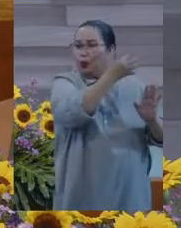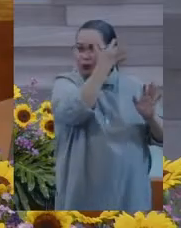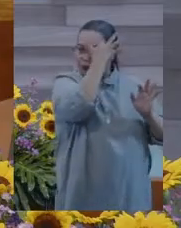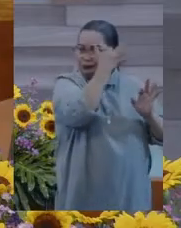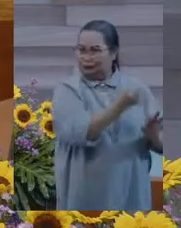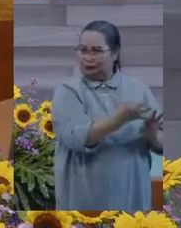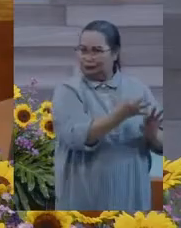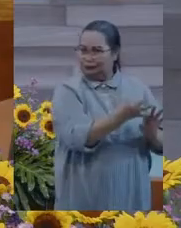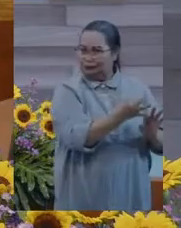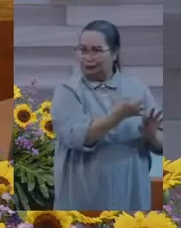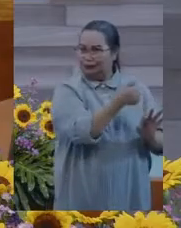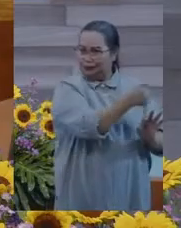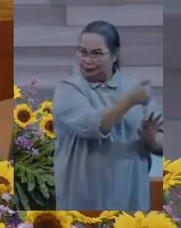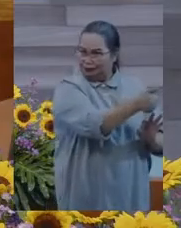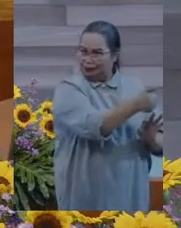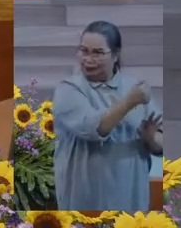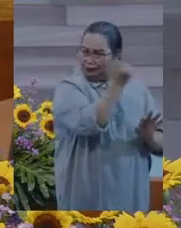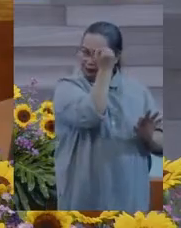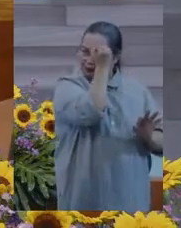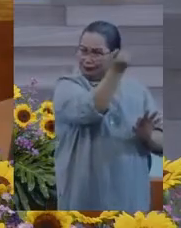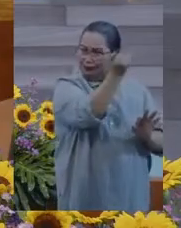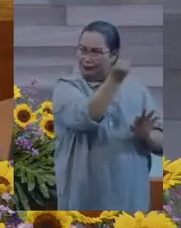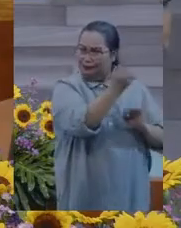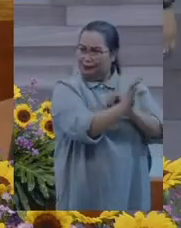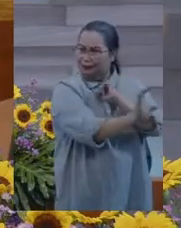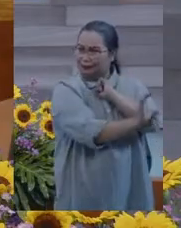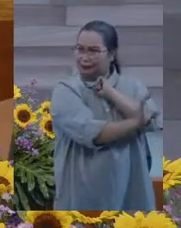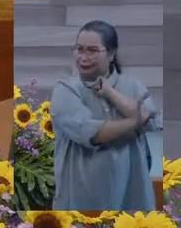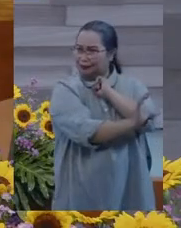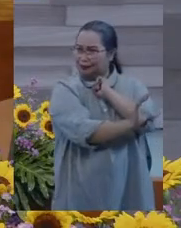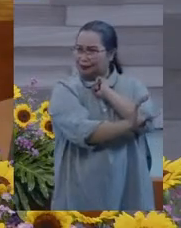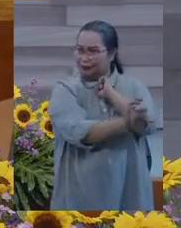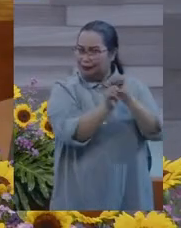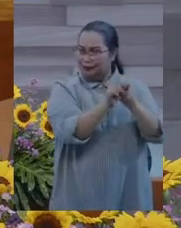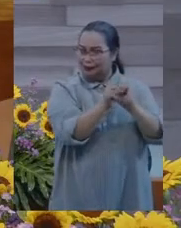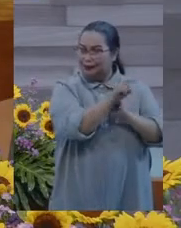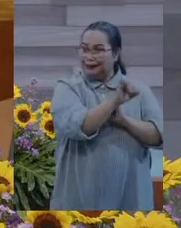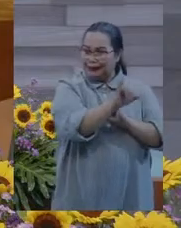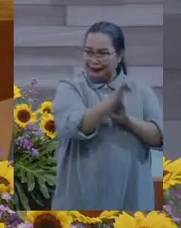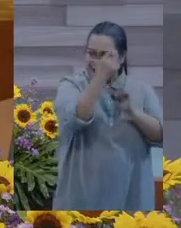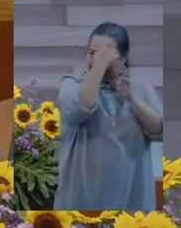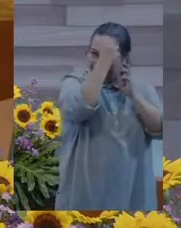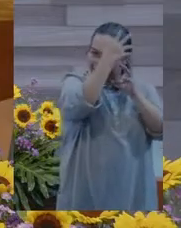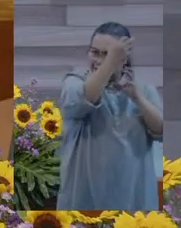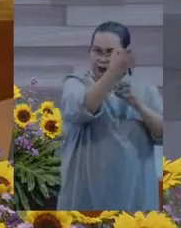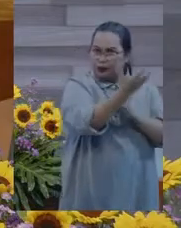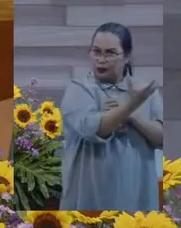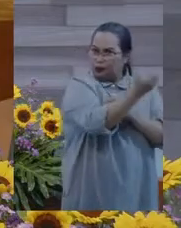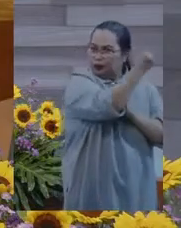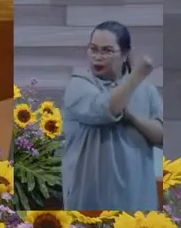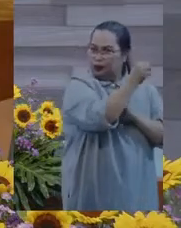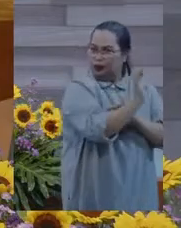Yung sarili niyang imahinasyon. Parang yung mga dreamer.